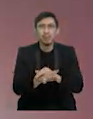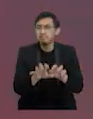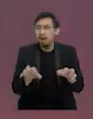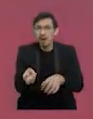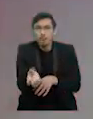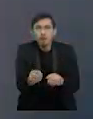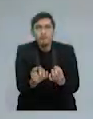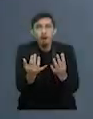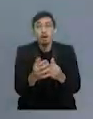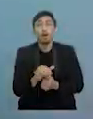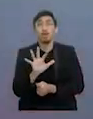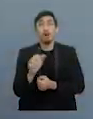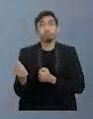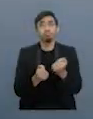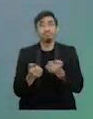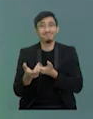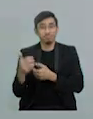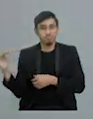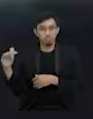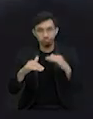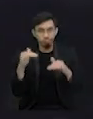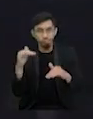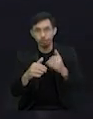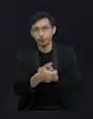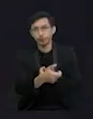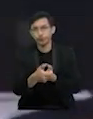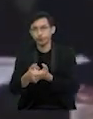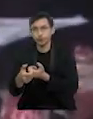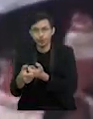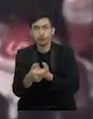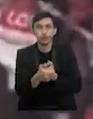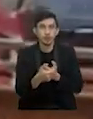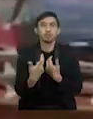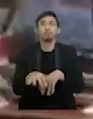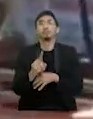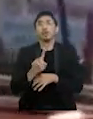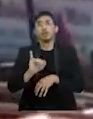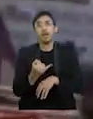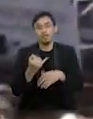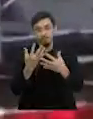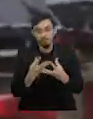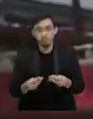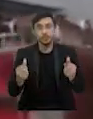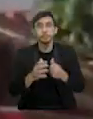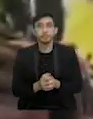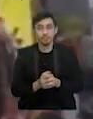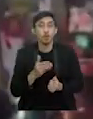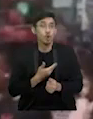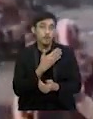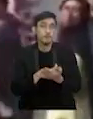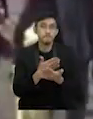5 mobil pemadam kebakaran diterjunkan ke lokasi membuat kebakaran dapat dipadamkan satu jam kemudian meski tak ada korban